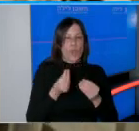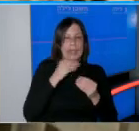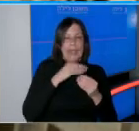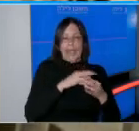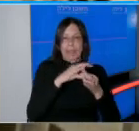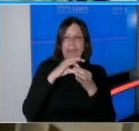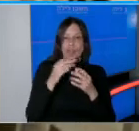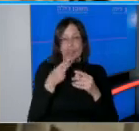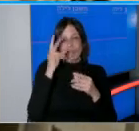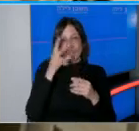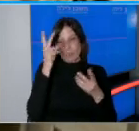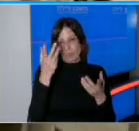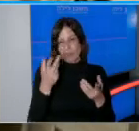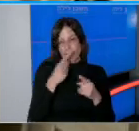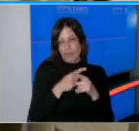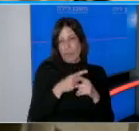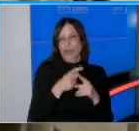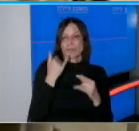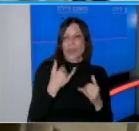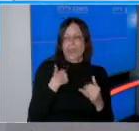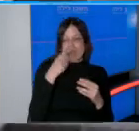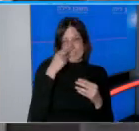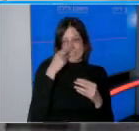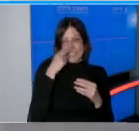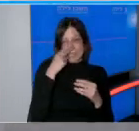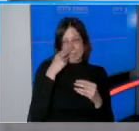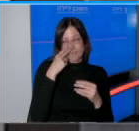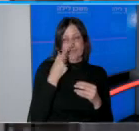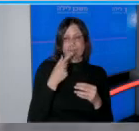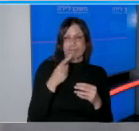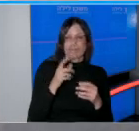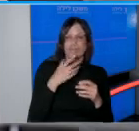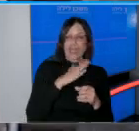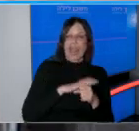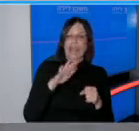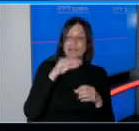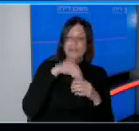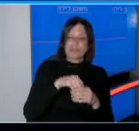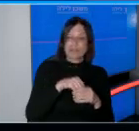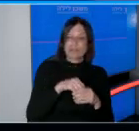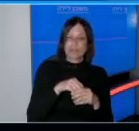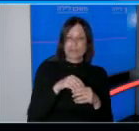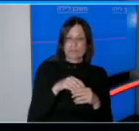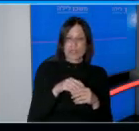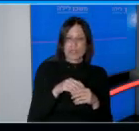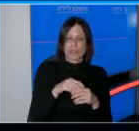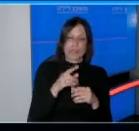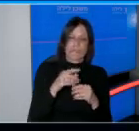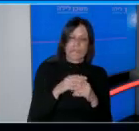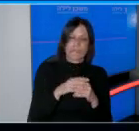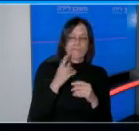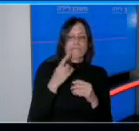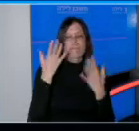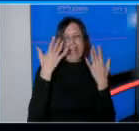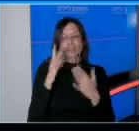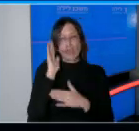כלומר, מנסים עכשיו לחסות מהר מהר את הבור על חשבון העתיד. אוקיי, אז אני אשאל לך את השאלה של המיליון דולר, כי אני מסכים איתך,